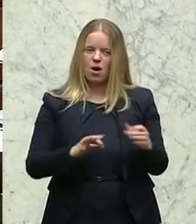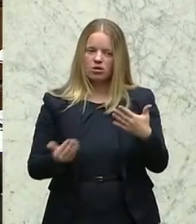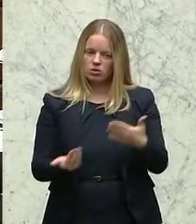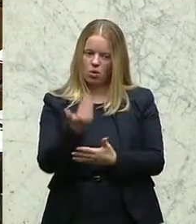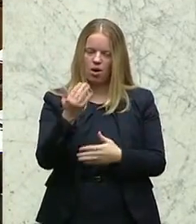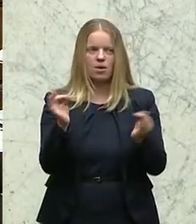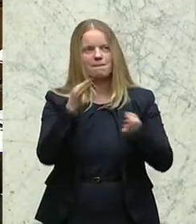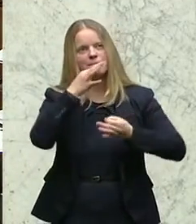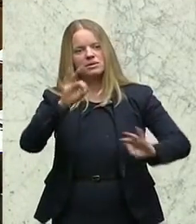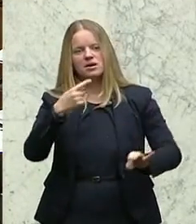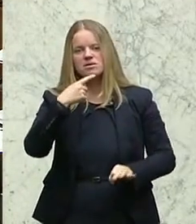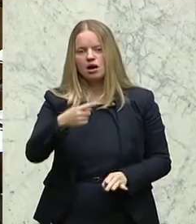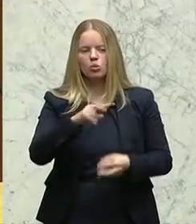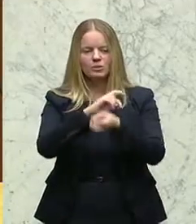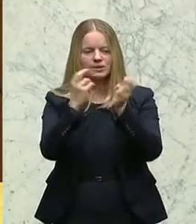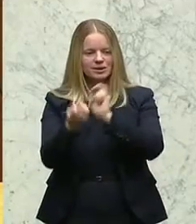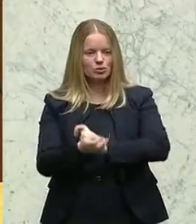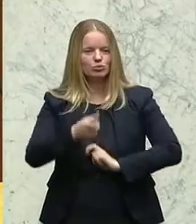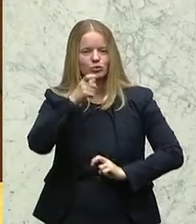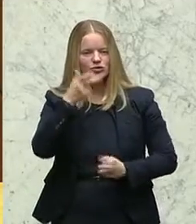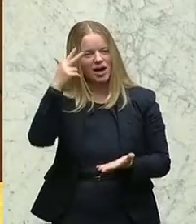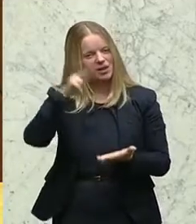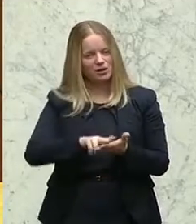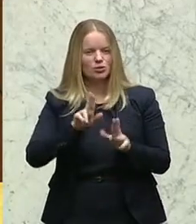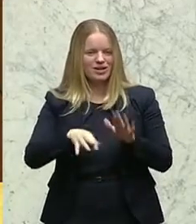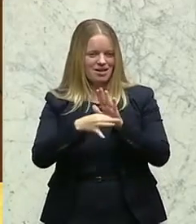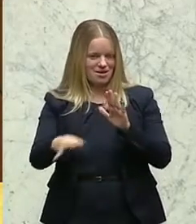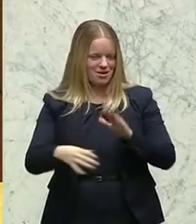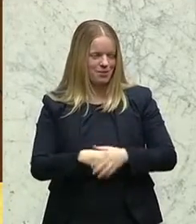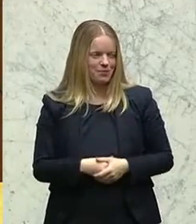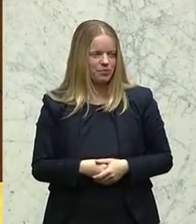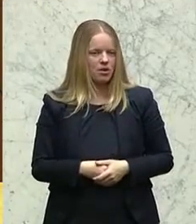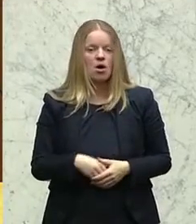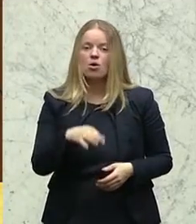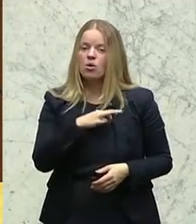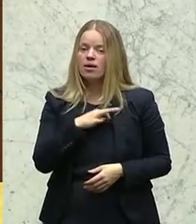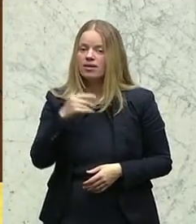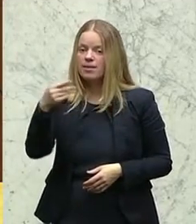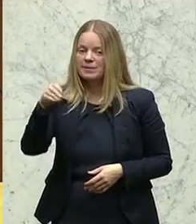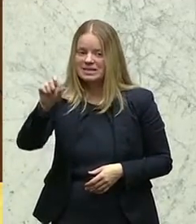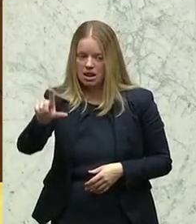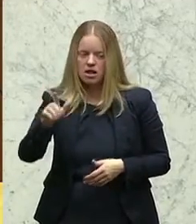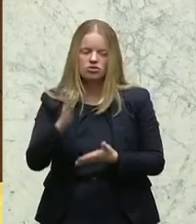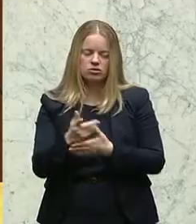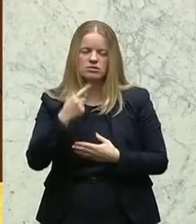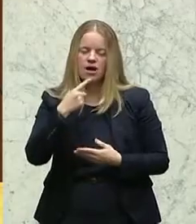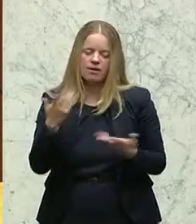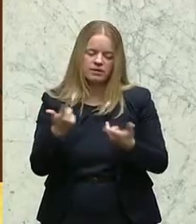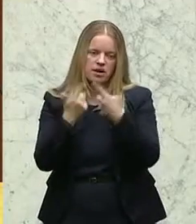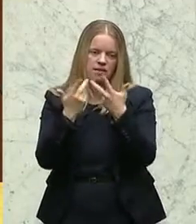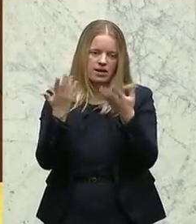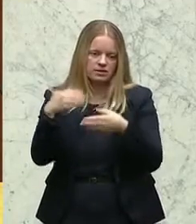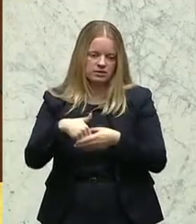der Berufsanerkennungsrichtlinie. Kollege Demesler hat schon kurz erklärt, um was geht's. Im Grunde genommen haben auch wir